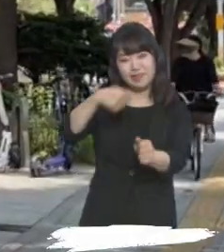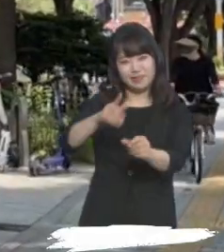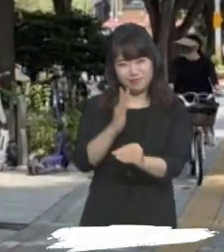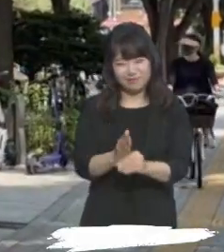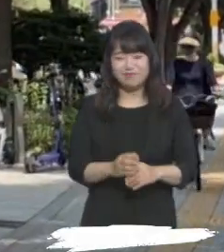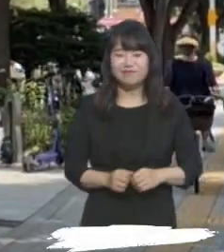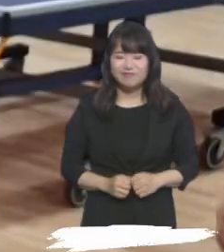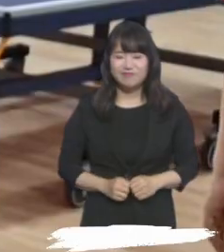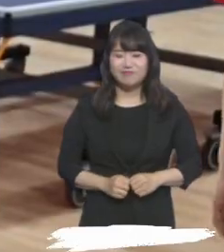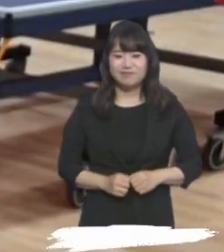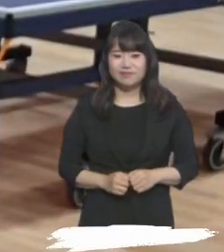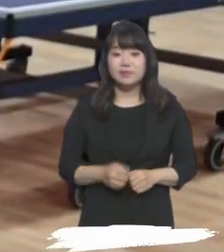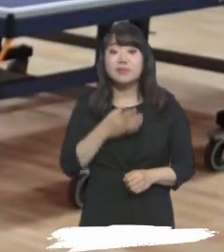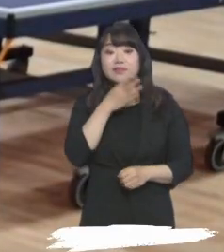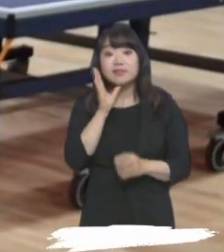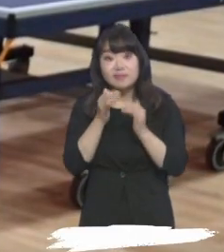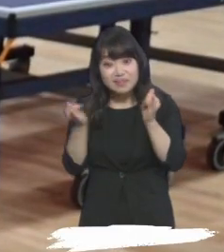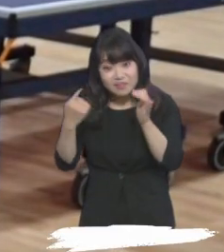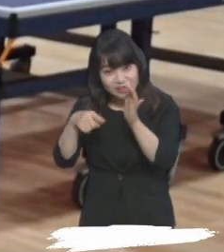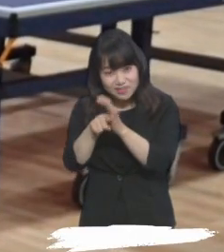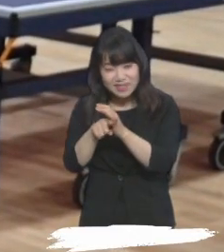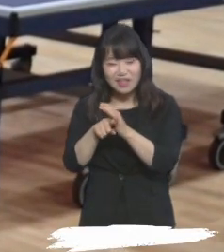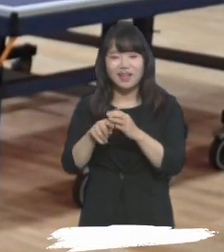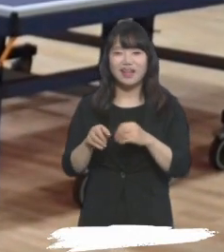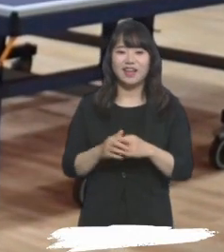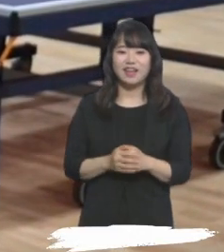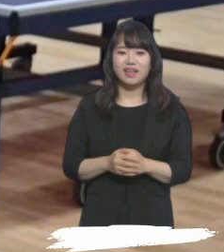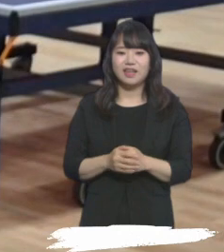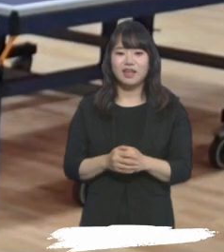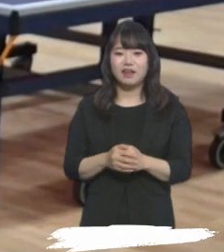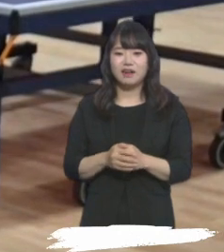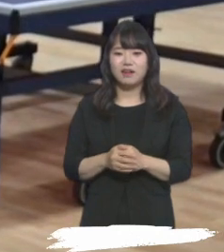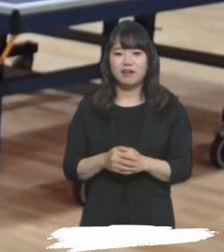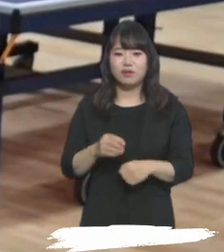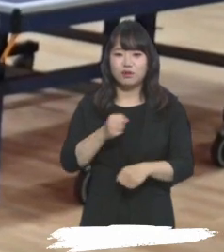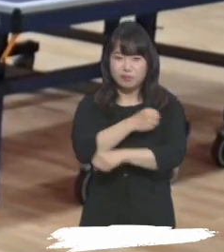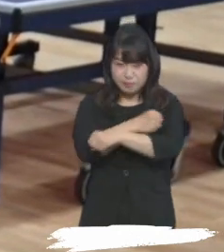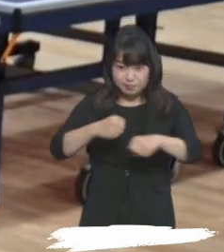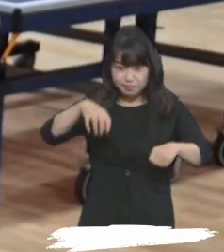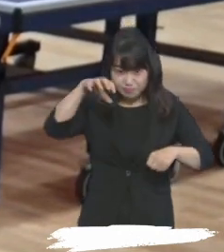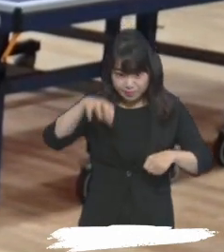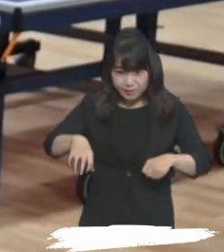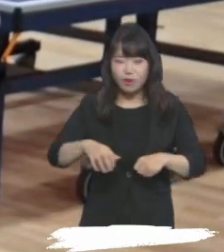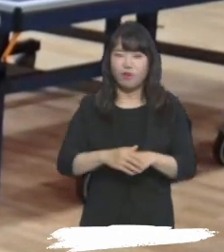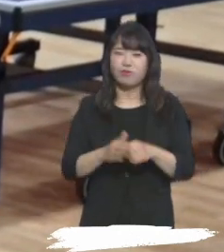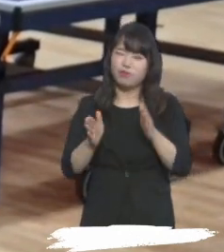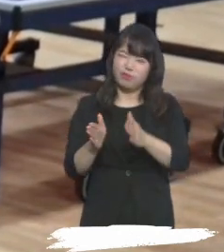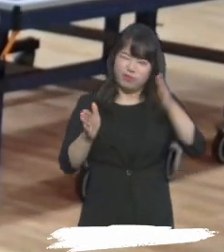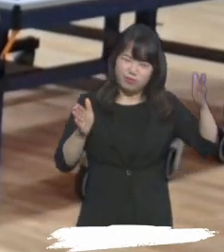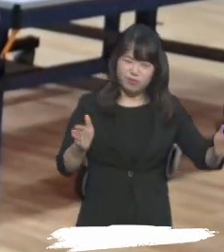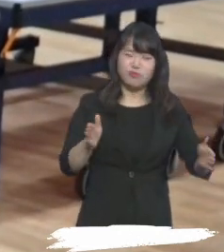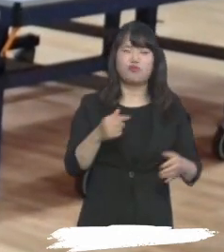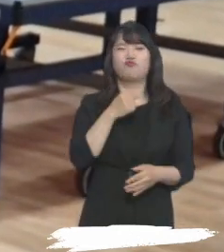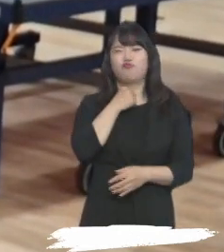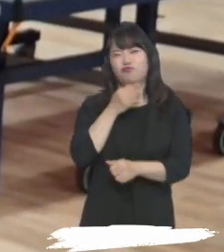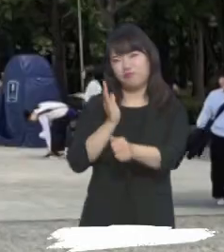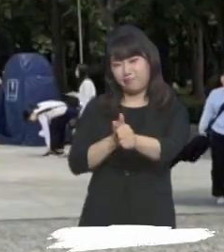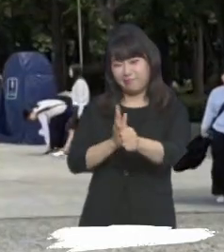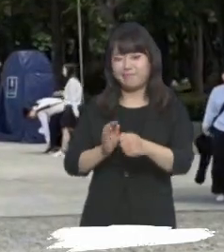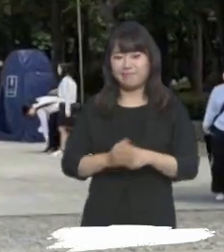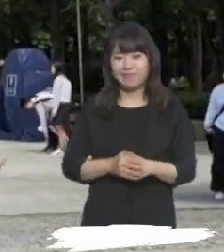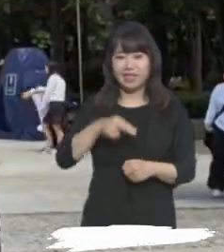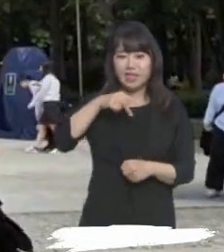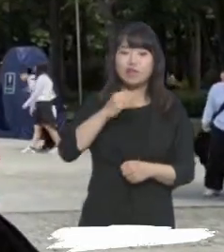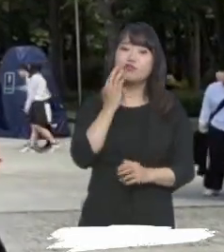운영합니다. 연로하신 분을 위해서 좀 더 그런 공간을 좀 더 넓혀줬으면 합니다.